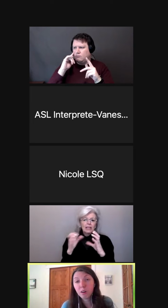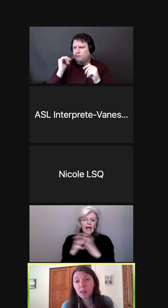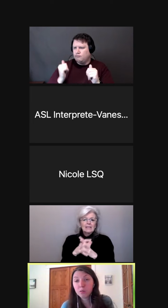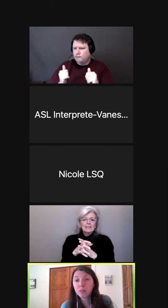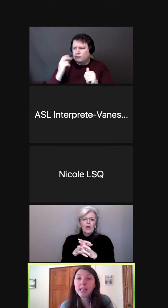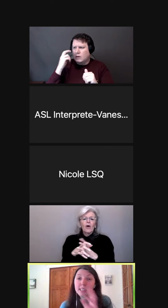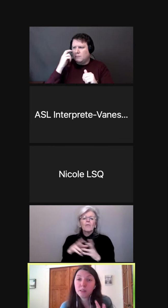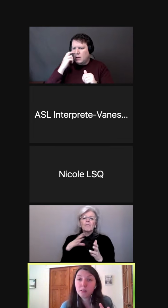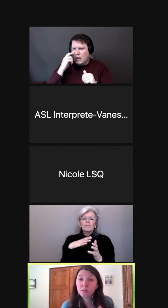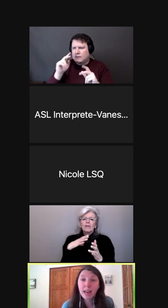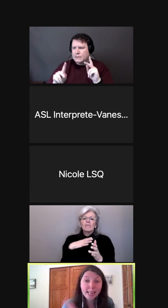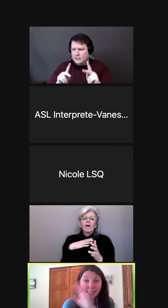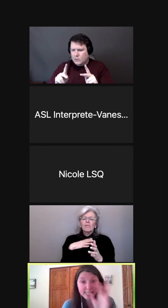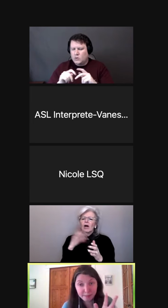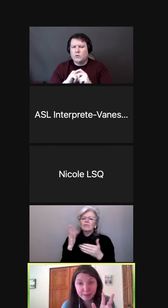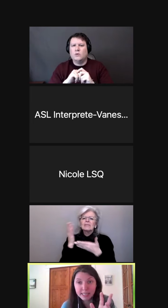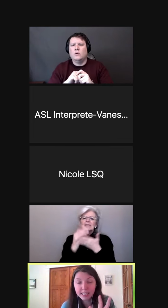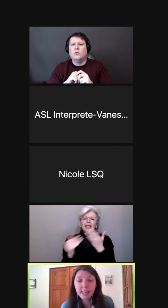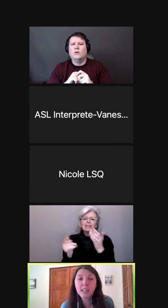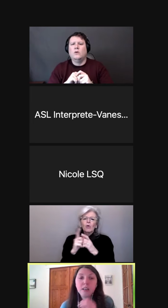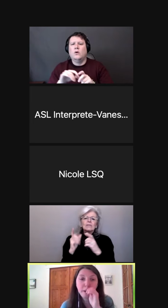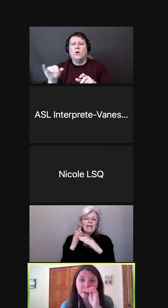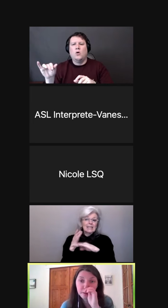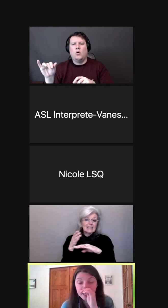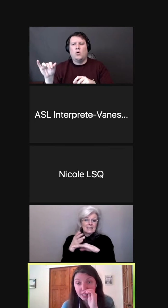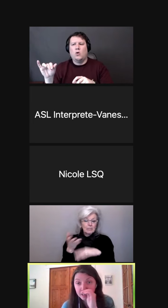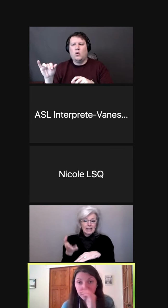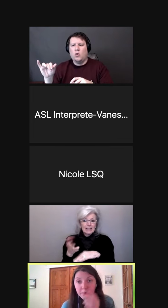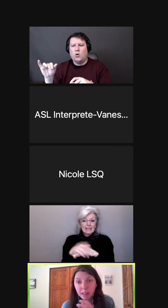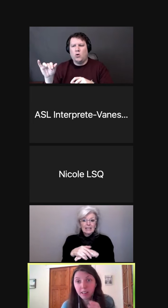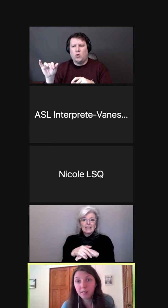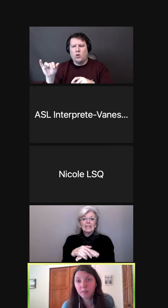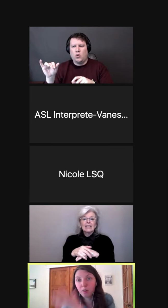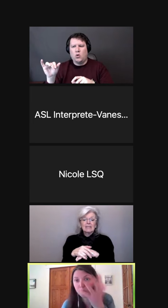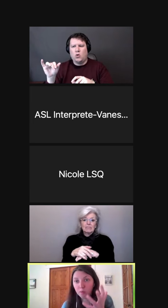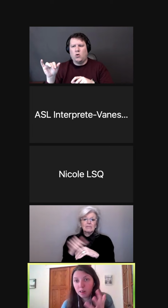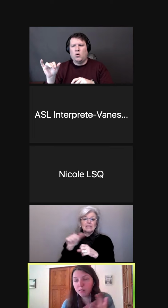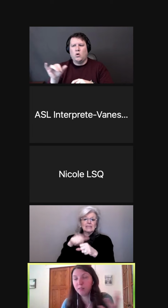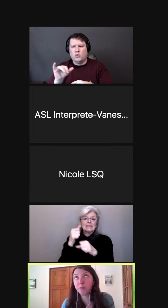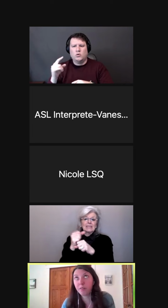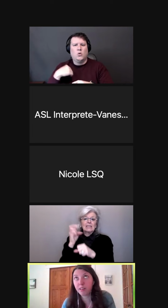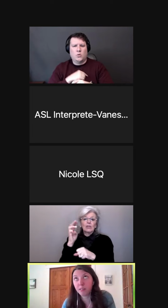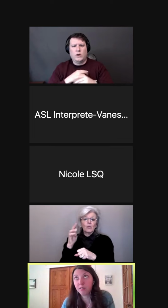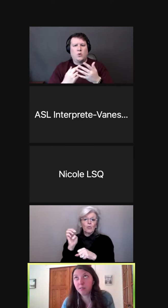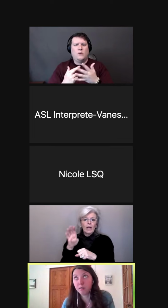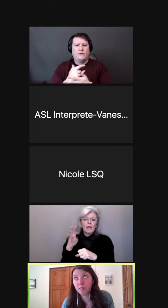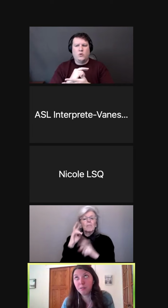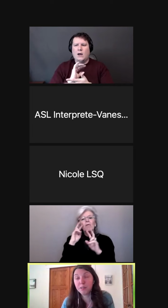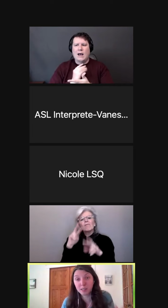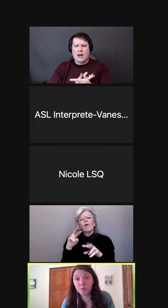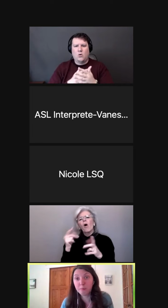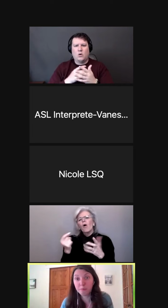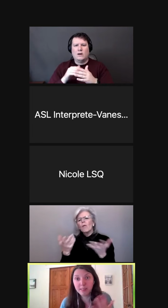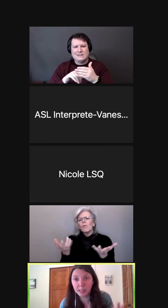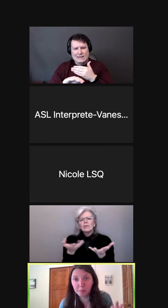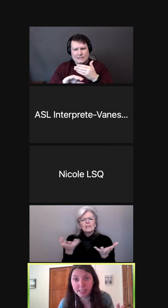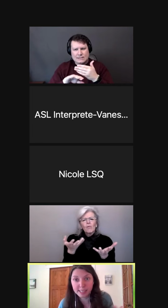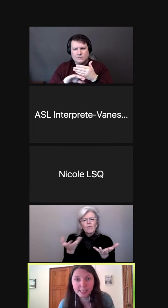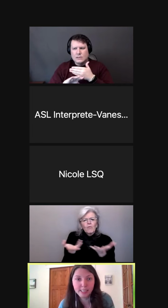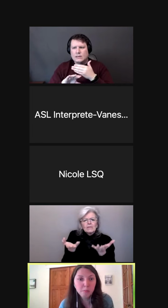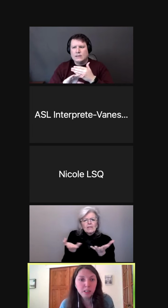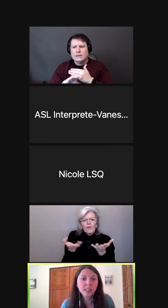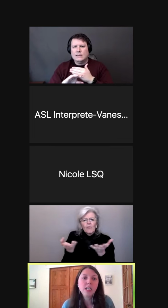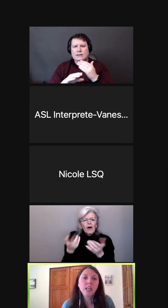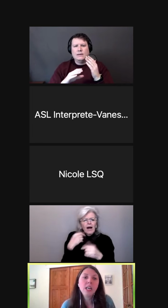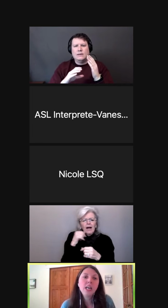il y toute la section accessibilité du site Web et revoir le fait que le site Web n'était